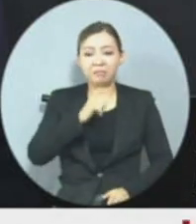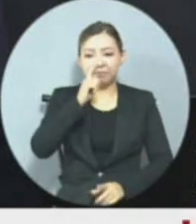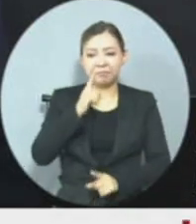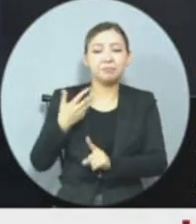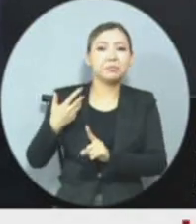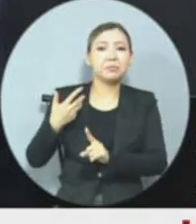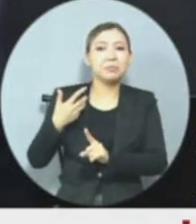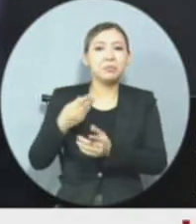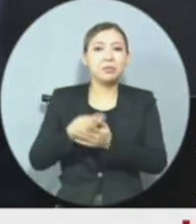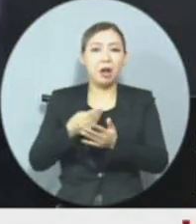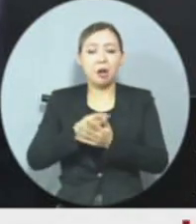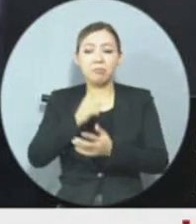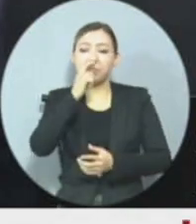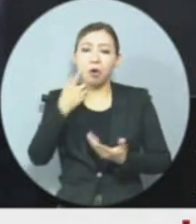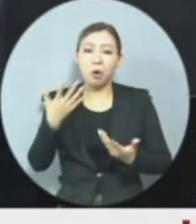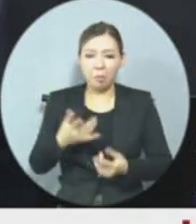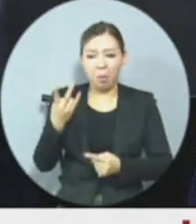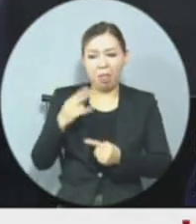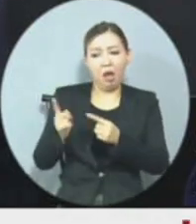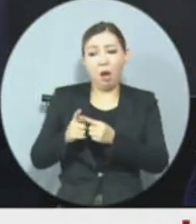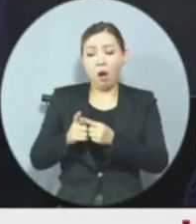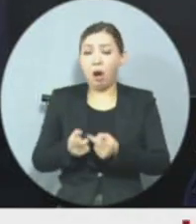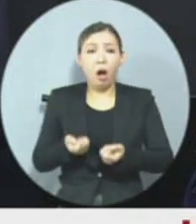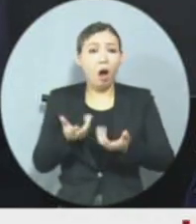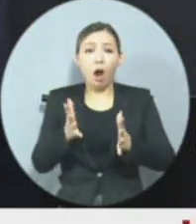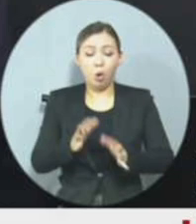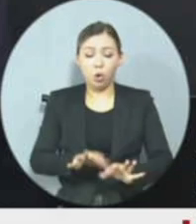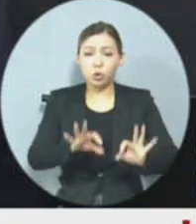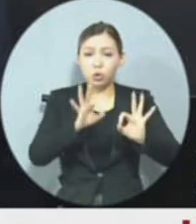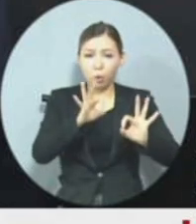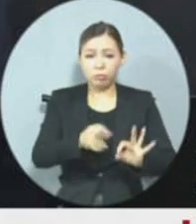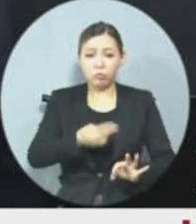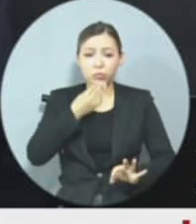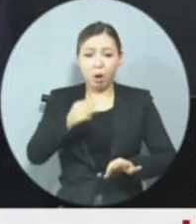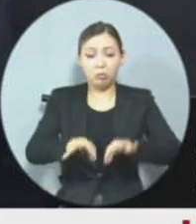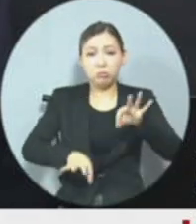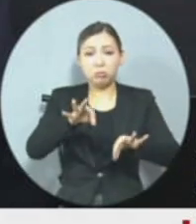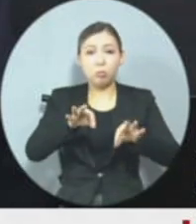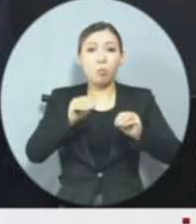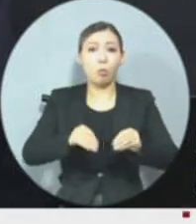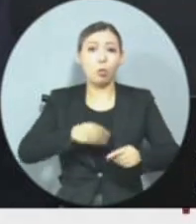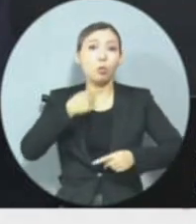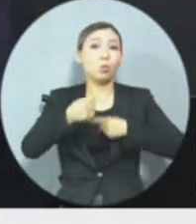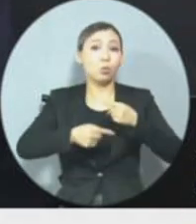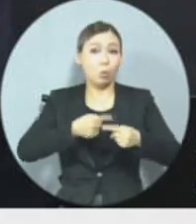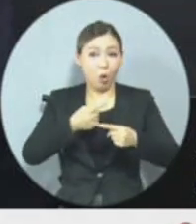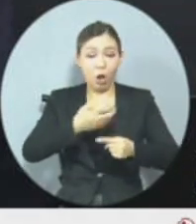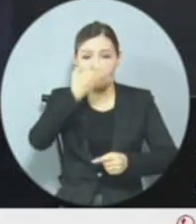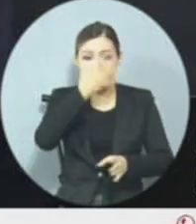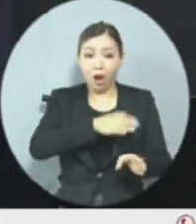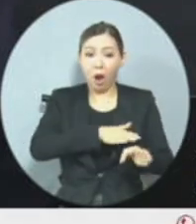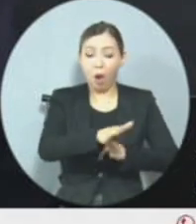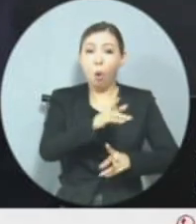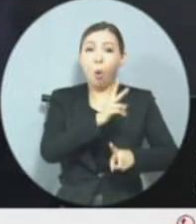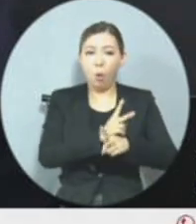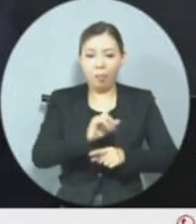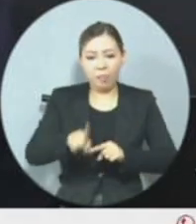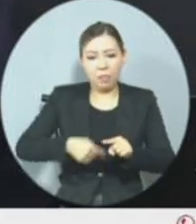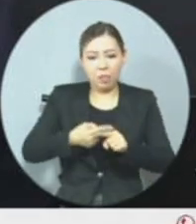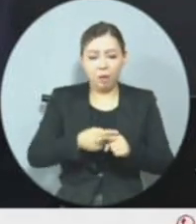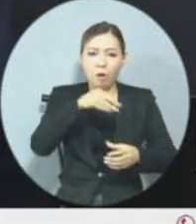байх. Зүг зүйтэй шударга болдог байх ийм асуудлуудыг яригдаад төрийн албаны хувьд сайхан нэмэлт өөрчлөлт